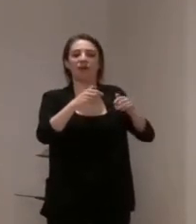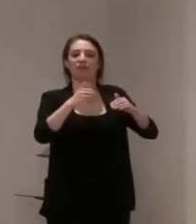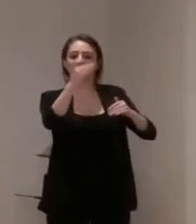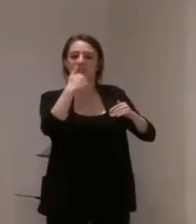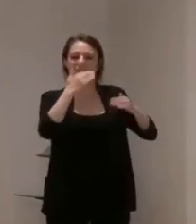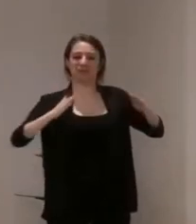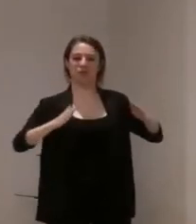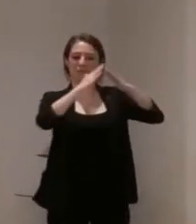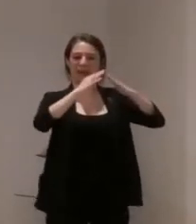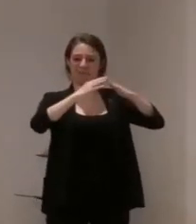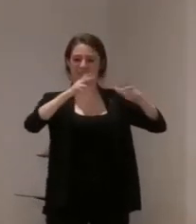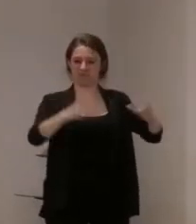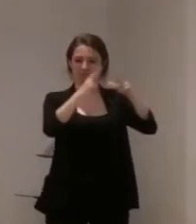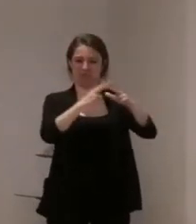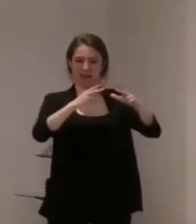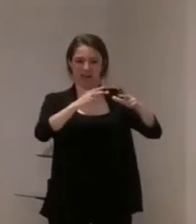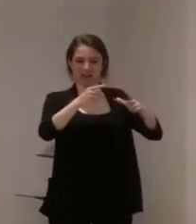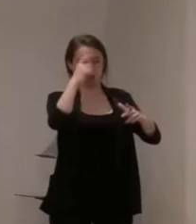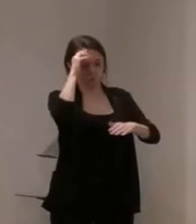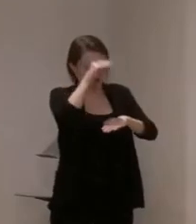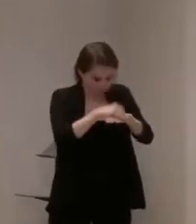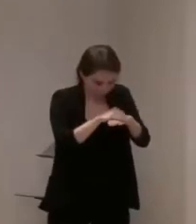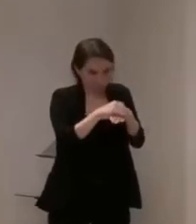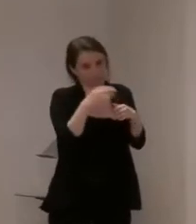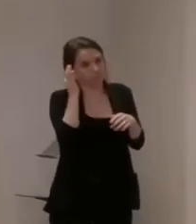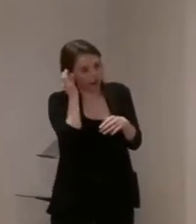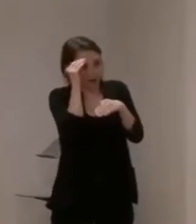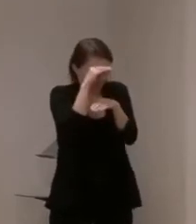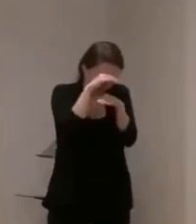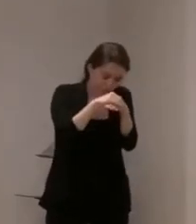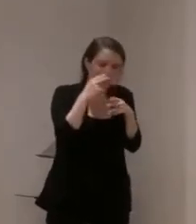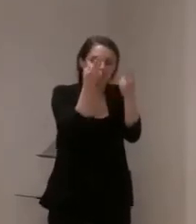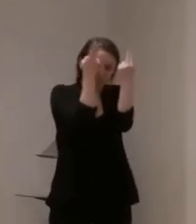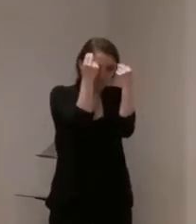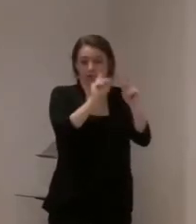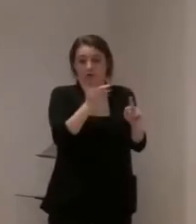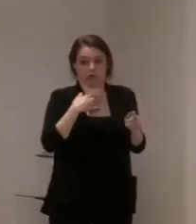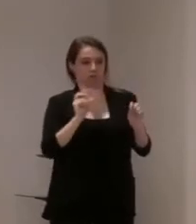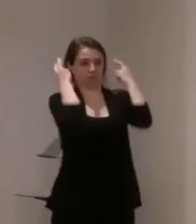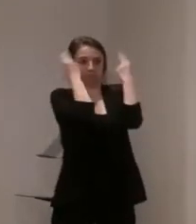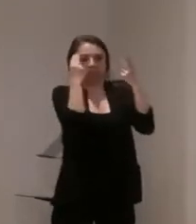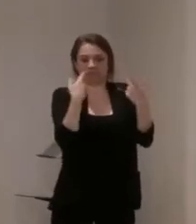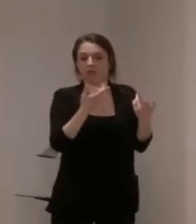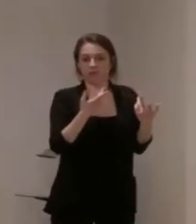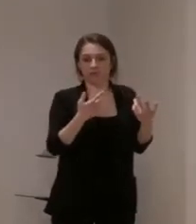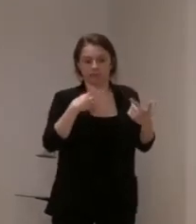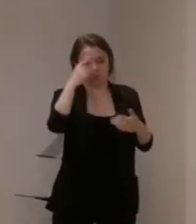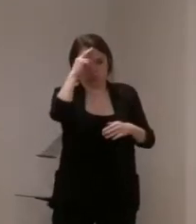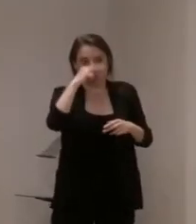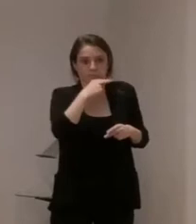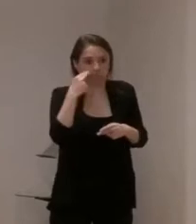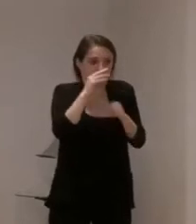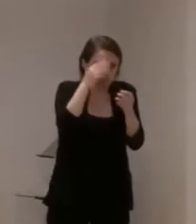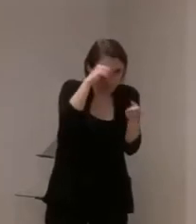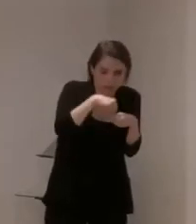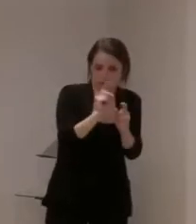de dones obedients, de dones sotmeses, de dones doncs, que havíem de creure i